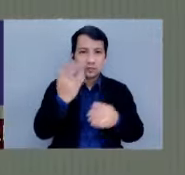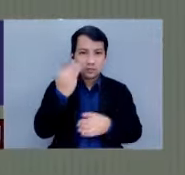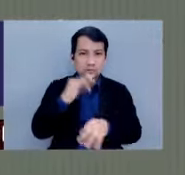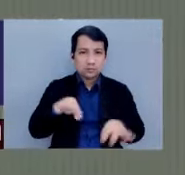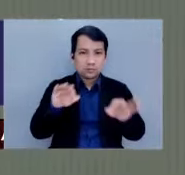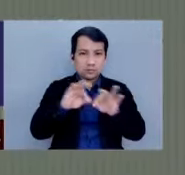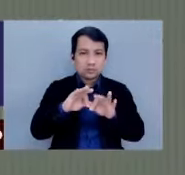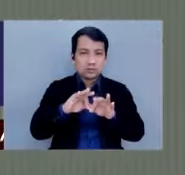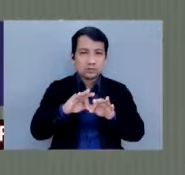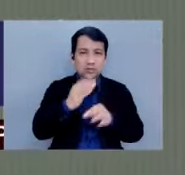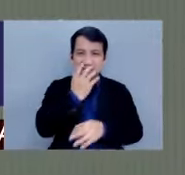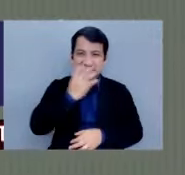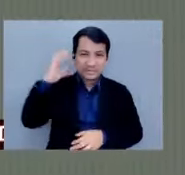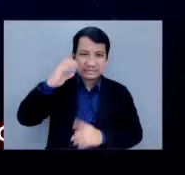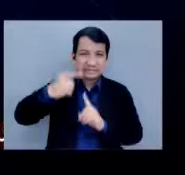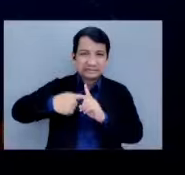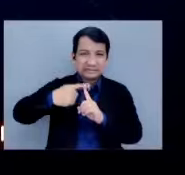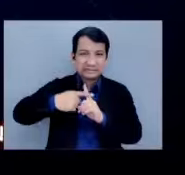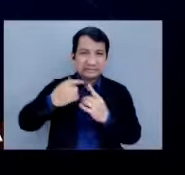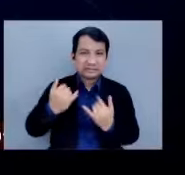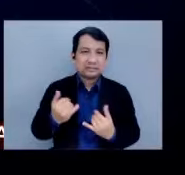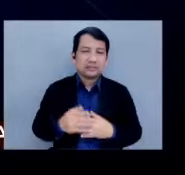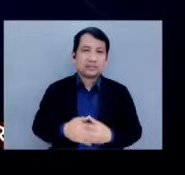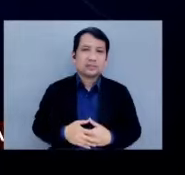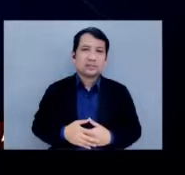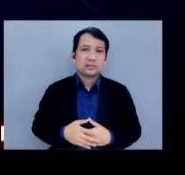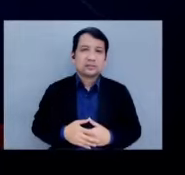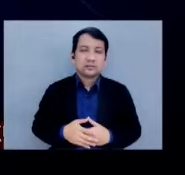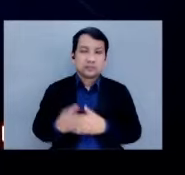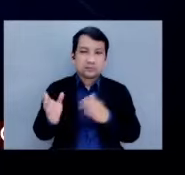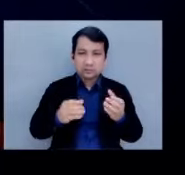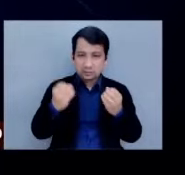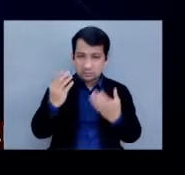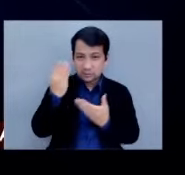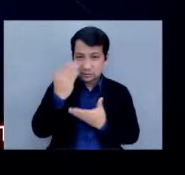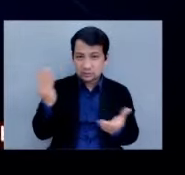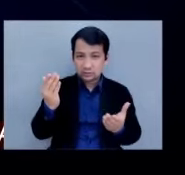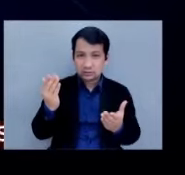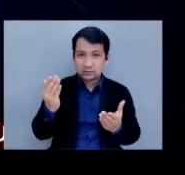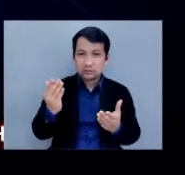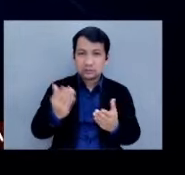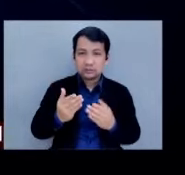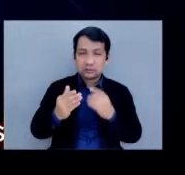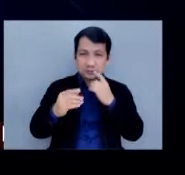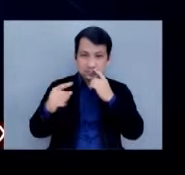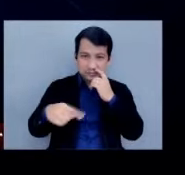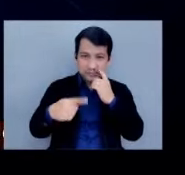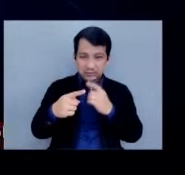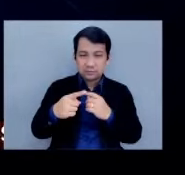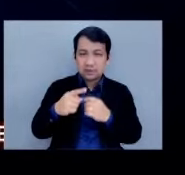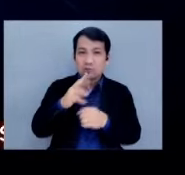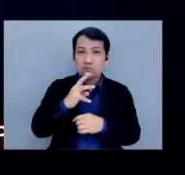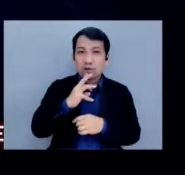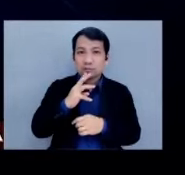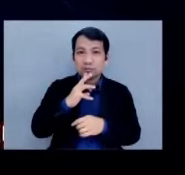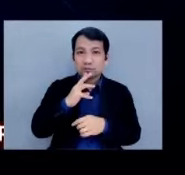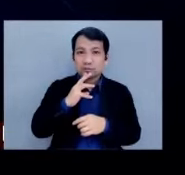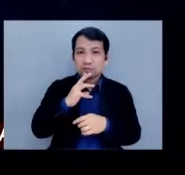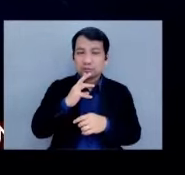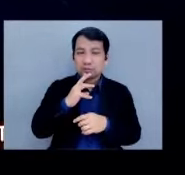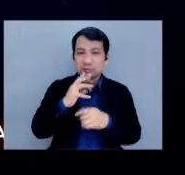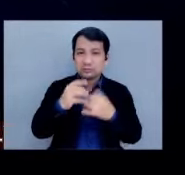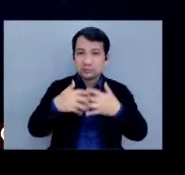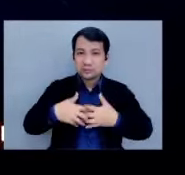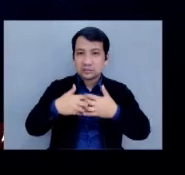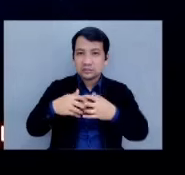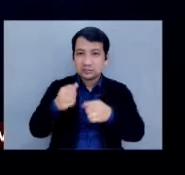tindi ng init ng panahon. Bukod sa marami tayong mga hydro facilities na mababa ang ginagawa niyang kuryente